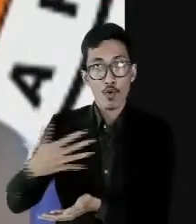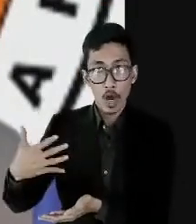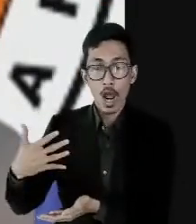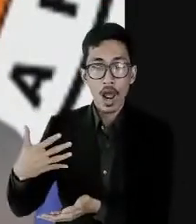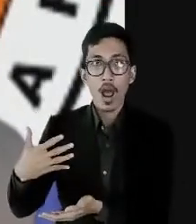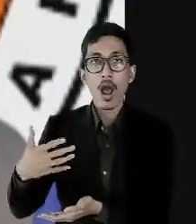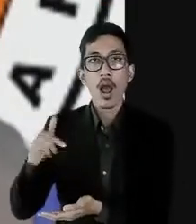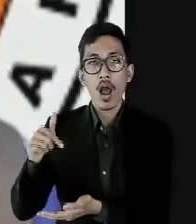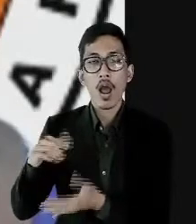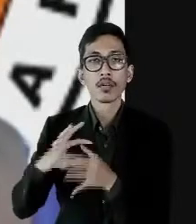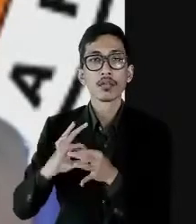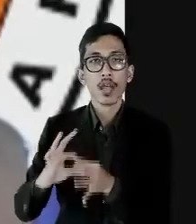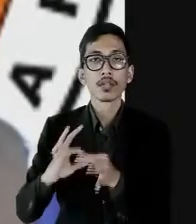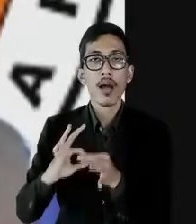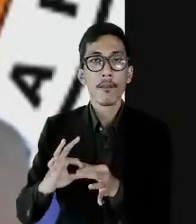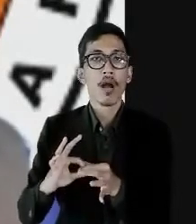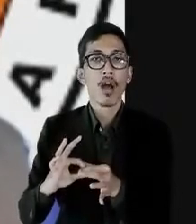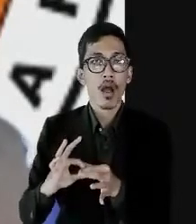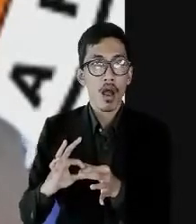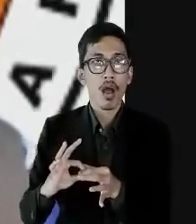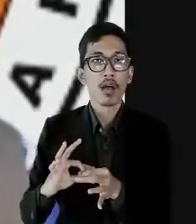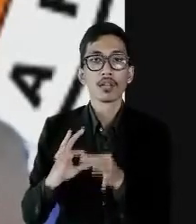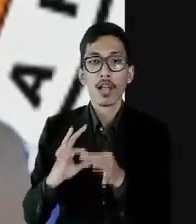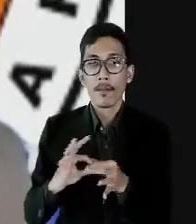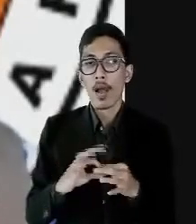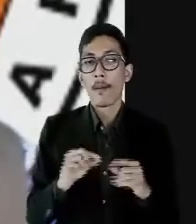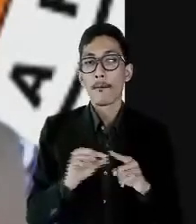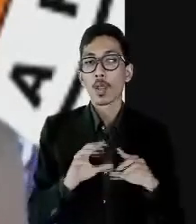bekerja sama dengan